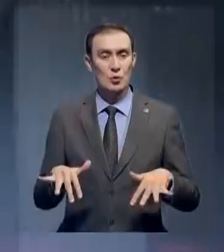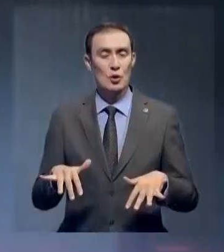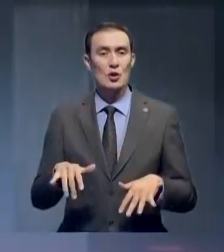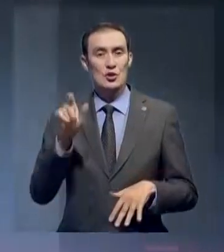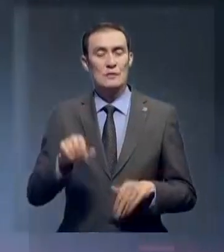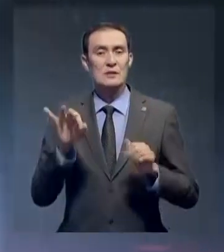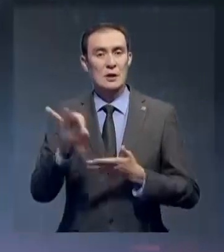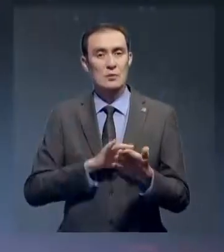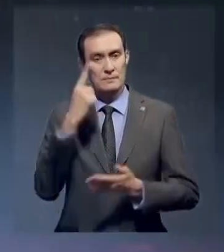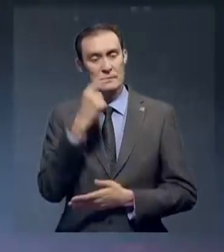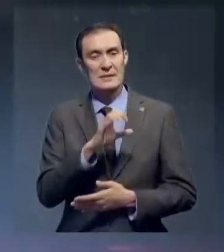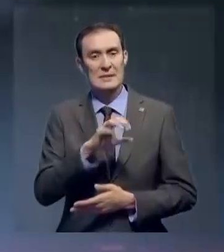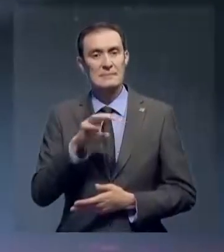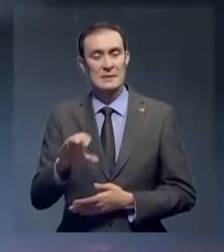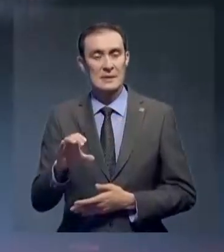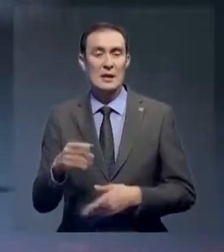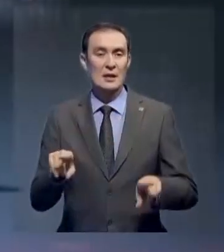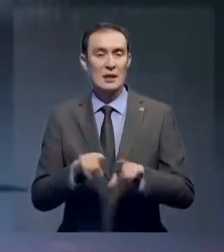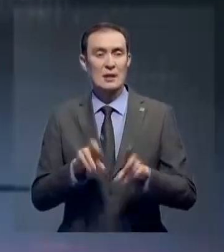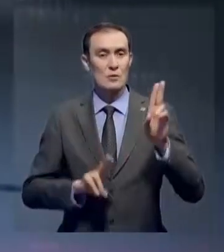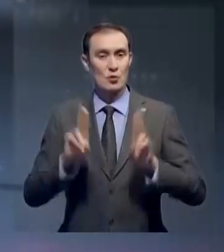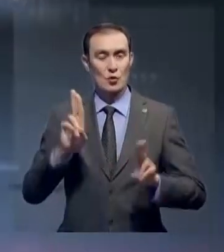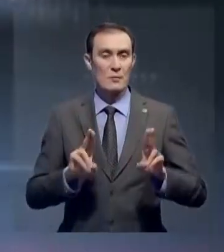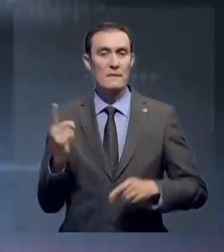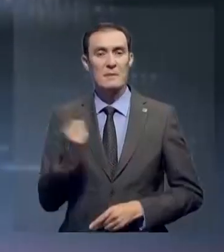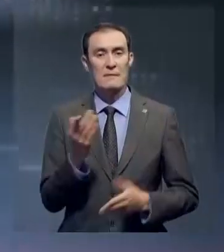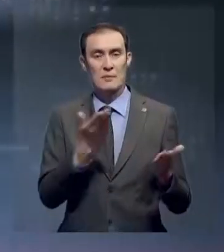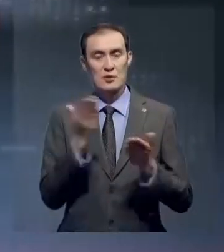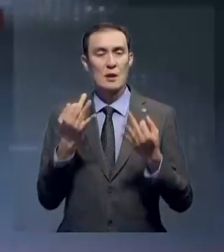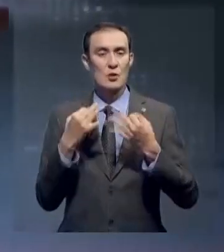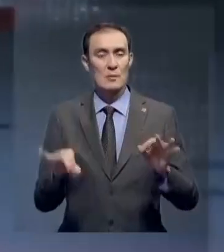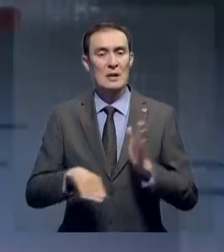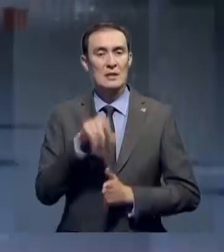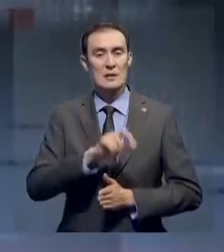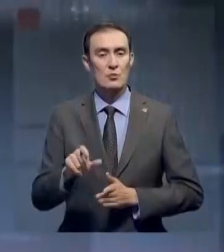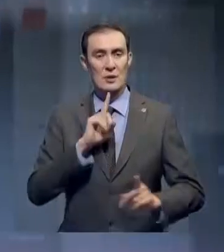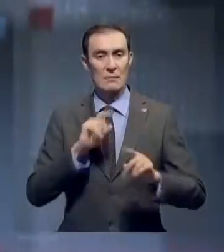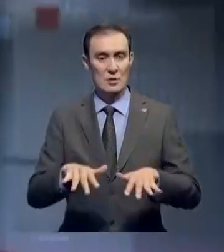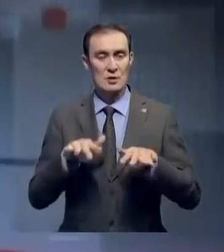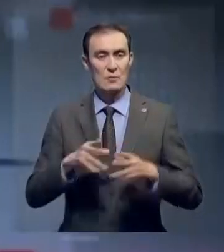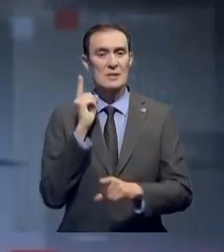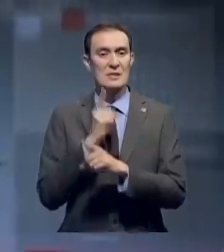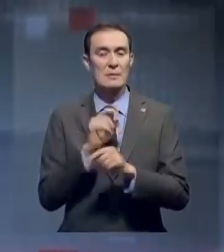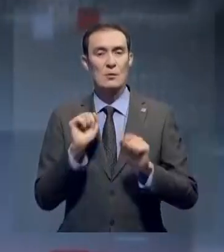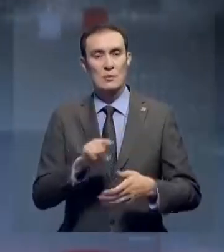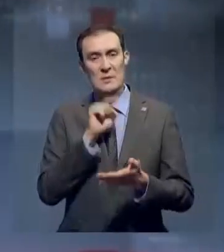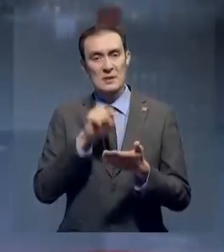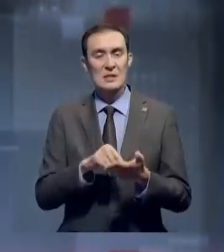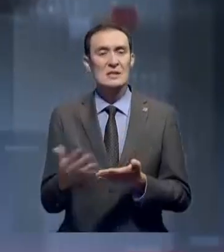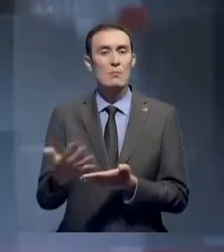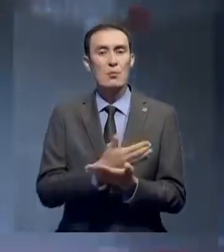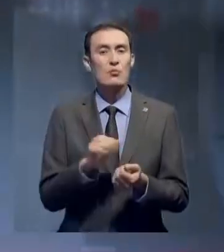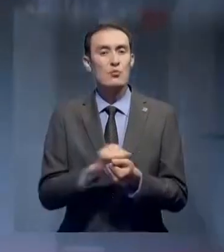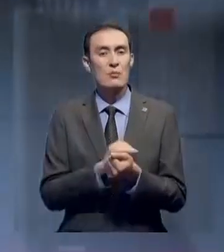тут же получит смс-оповещение. Такие нормы в первом чтении сегодня одобрили депутаты Мажилиса. Под запретом может оказаться и